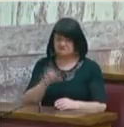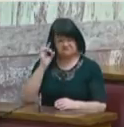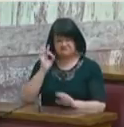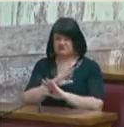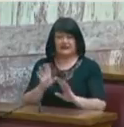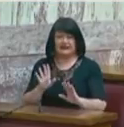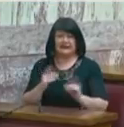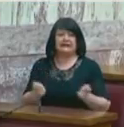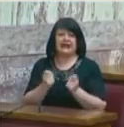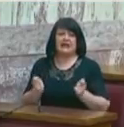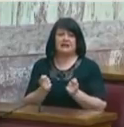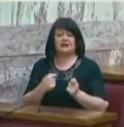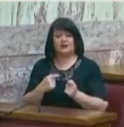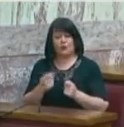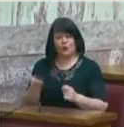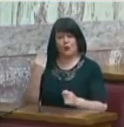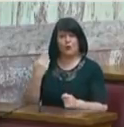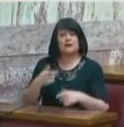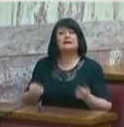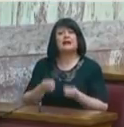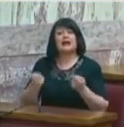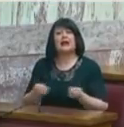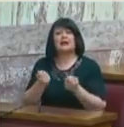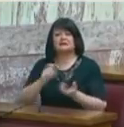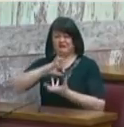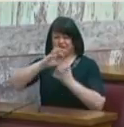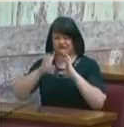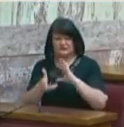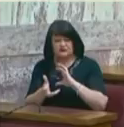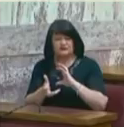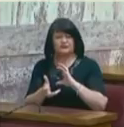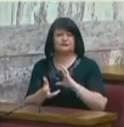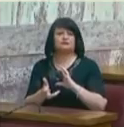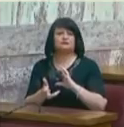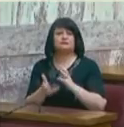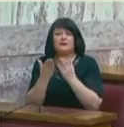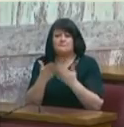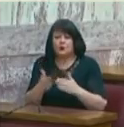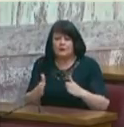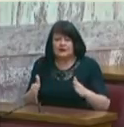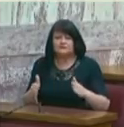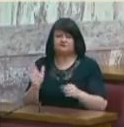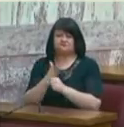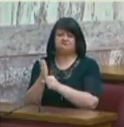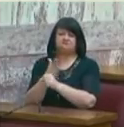Μια γραμμή που βασίστηκε στη διαστρέβλωση, στην προπαγάνδα και την